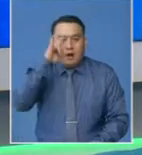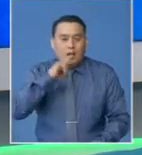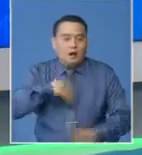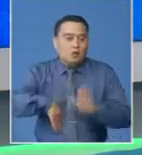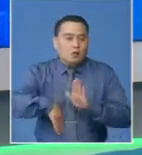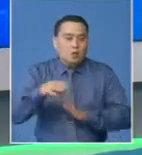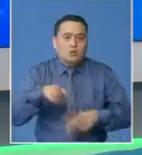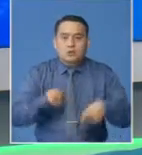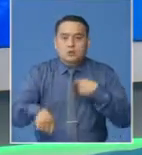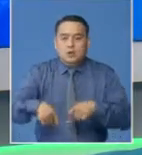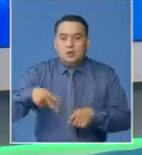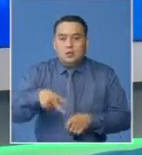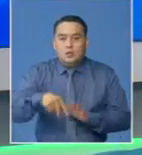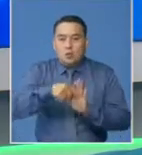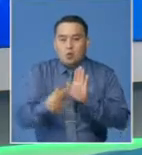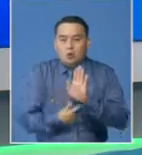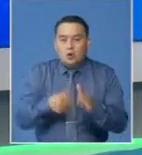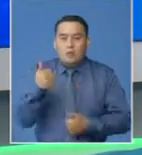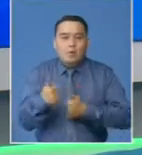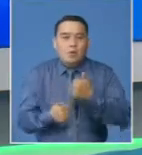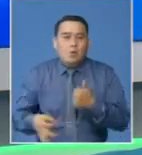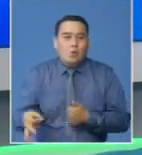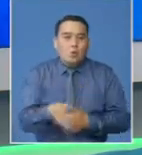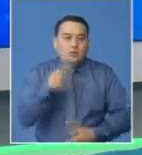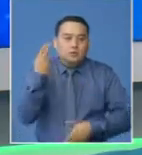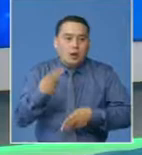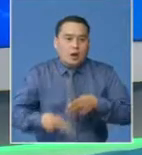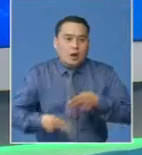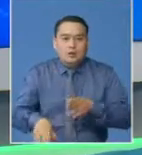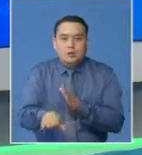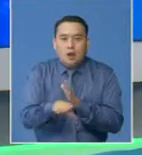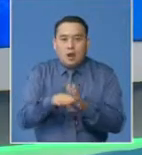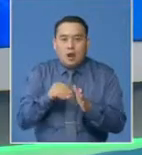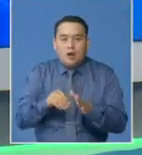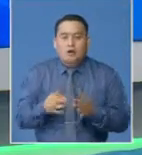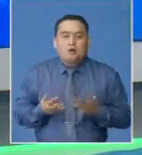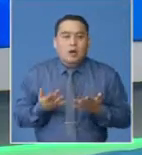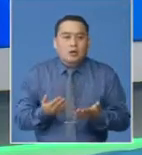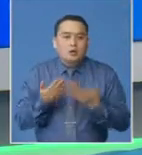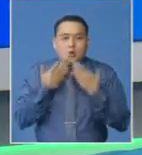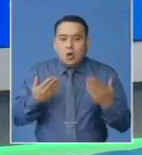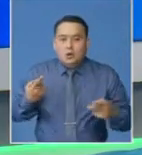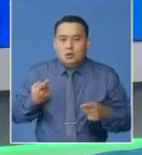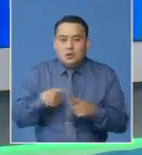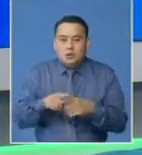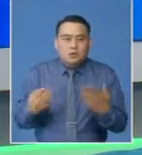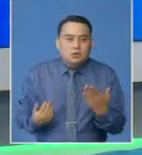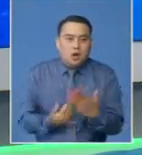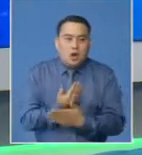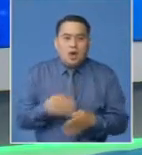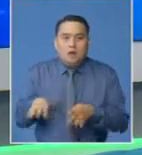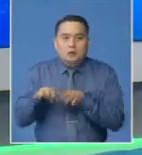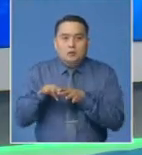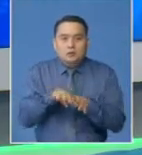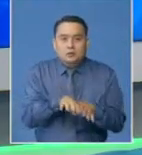Қазақстанның үздік тауары 2017 байқауының облыстық кезеңі аяқталды. Таңдауларға қойылған талап соңғы технологиялар мен жаңа халықаралық